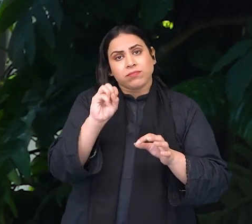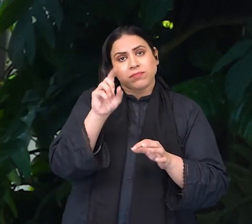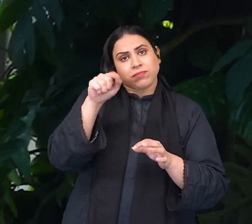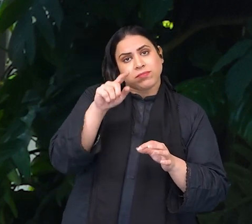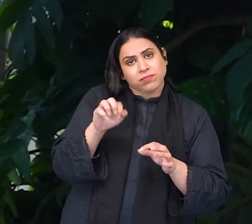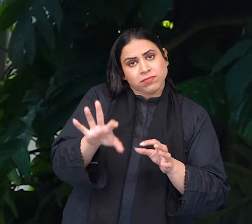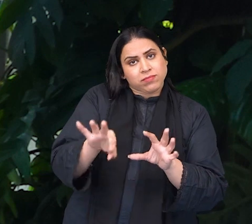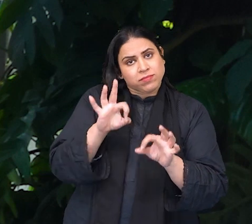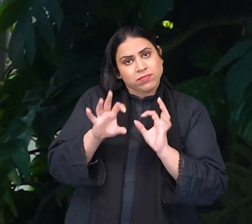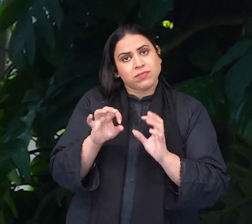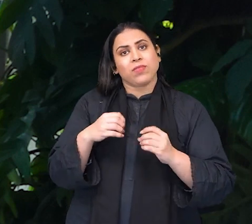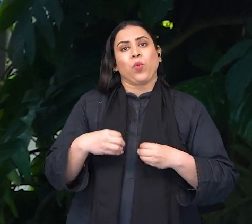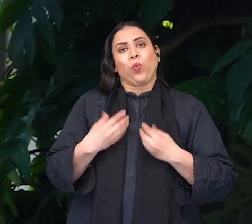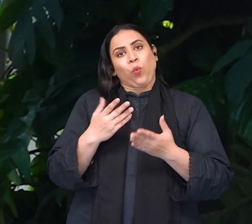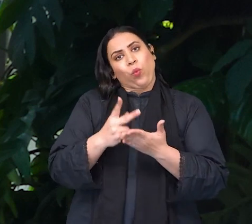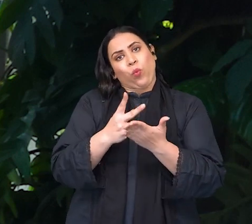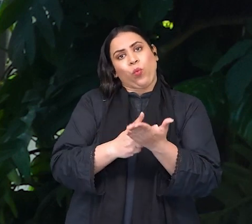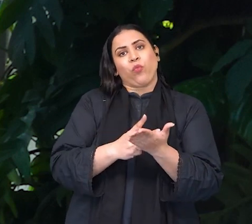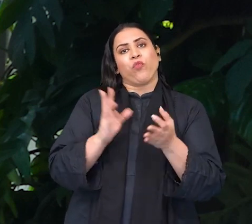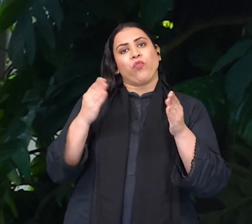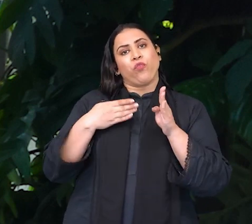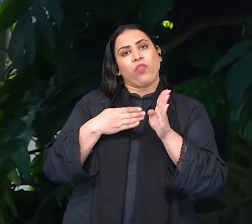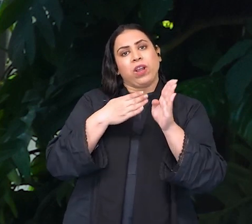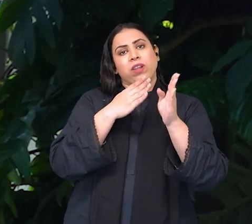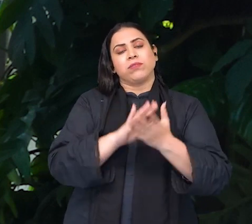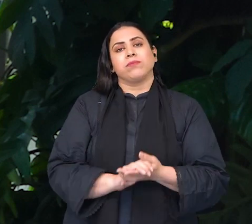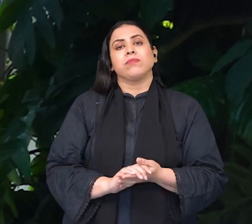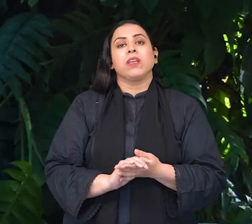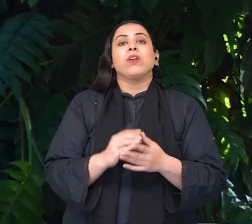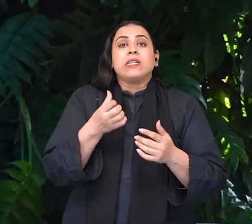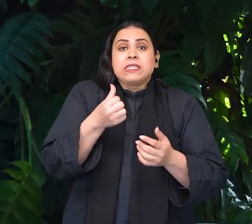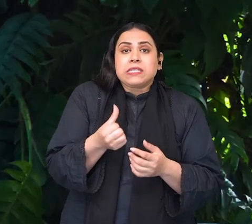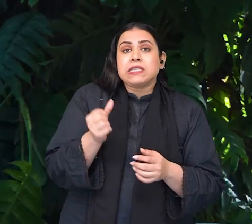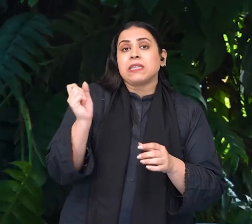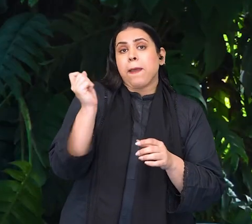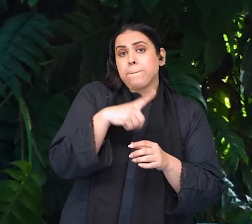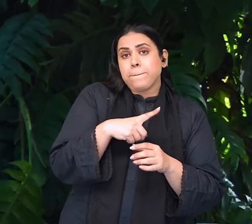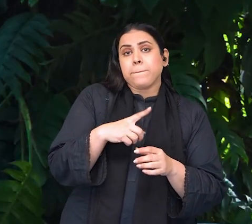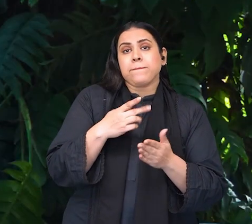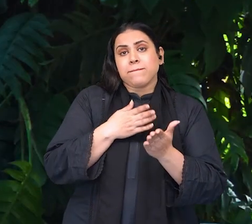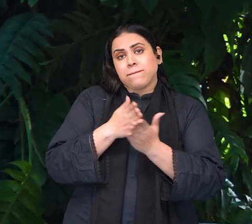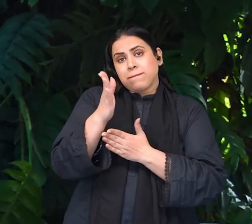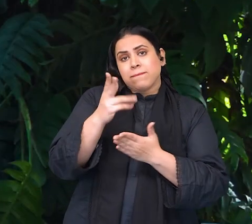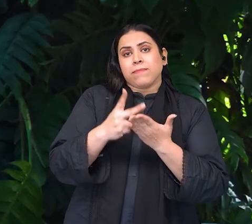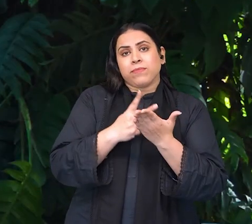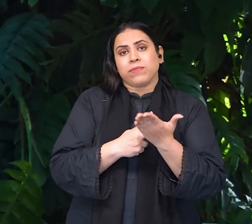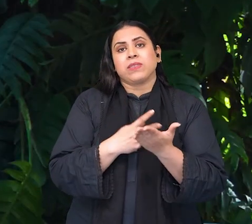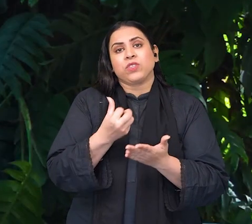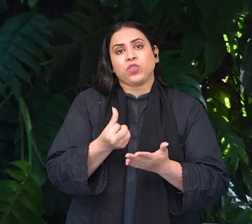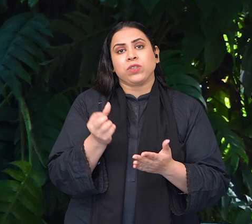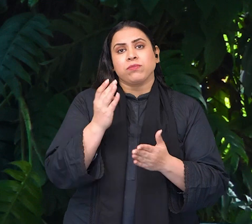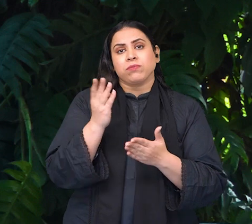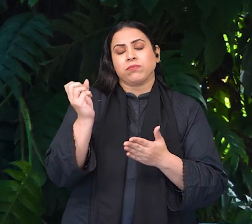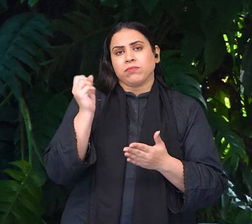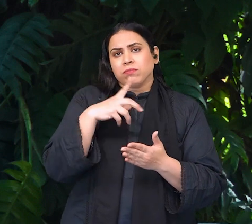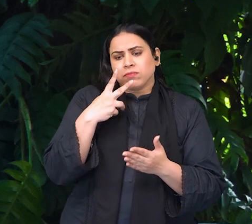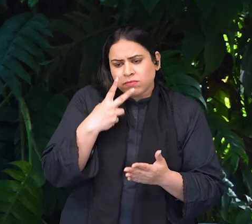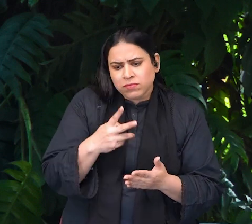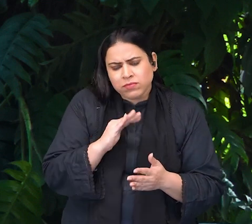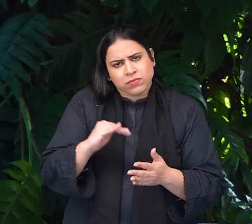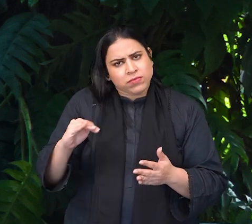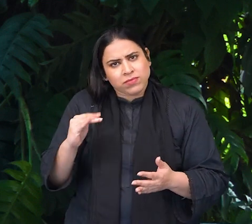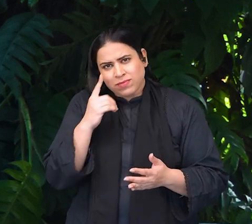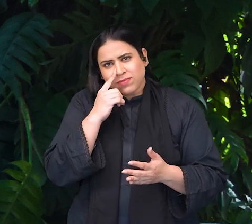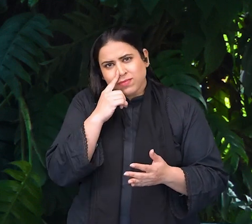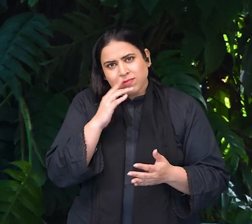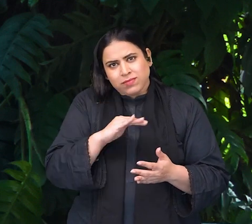30 गर्ल्स को रिक्रूट किया एंड दे बिकेम द खुशहाली फेलोज़। सो इट वाज अ 6 month लॉन्ग प्रोग्राम और इस 6 माह के दौरान